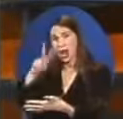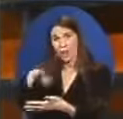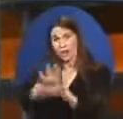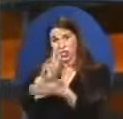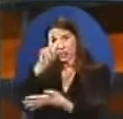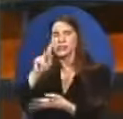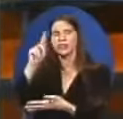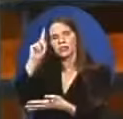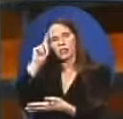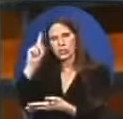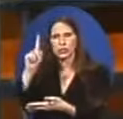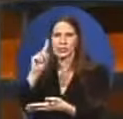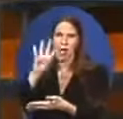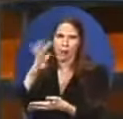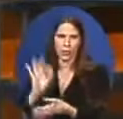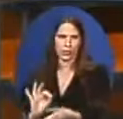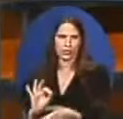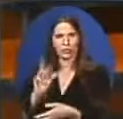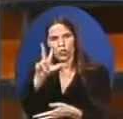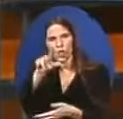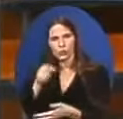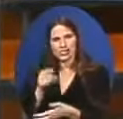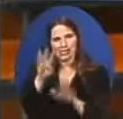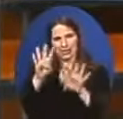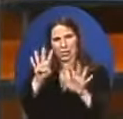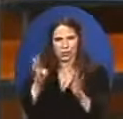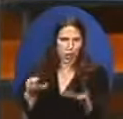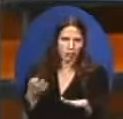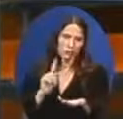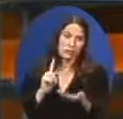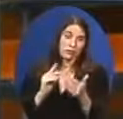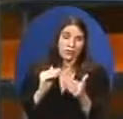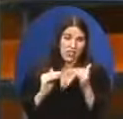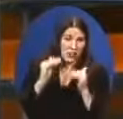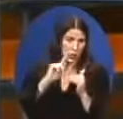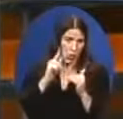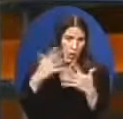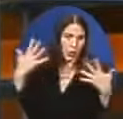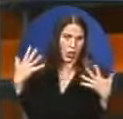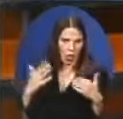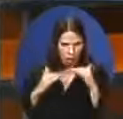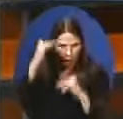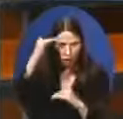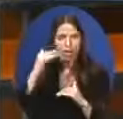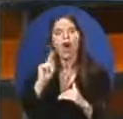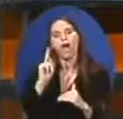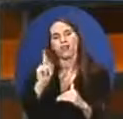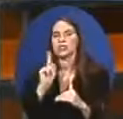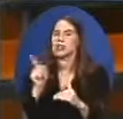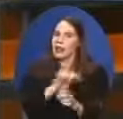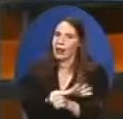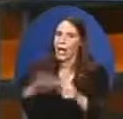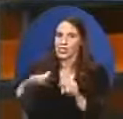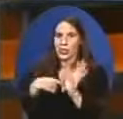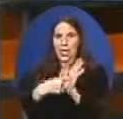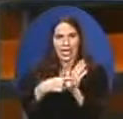יהיה קרוב ל-4%, 3.9, כך שההפרש הוא באמת לא גדול. אבל את הגירעון הזה כמובן שצריכים לחסות. עכשיו